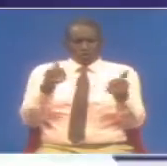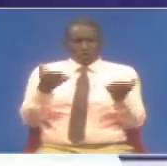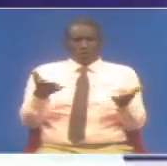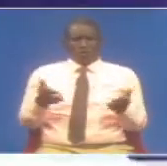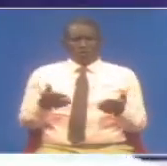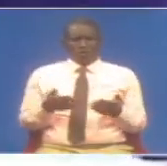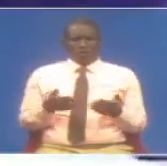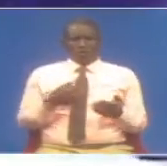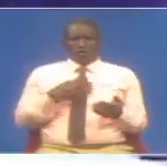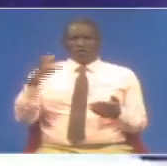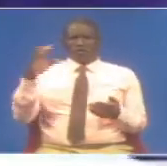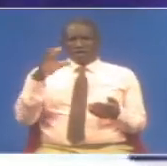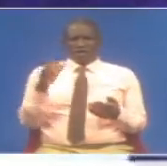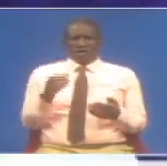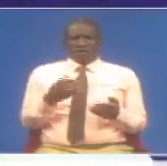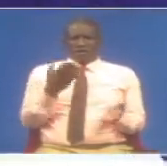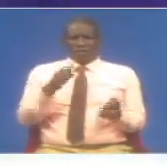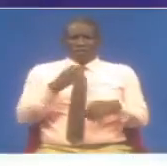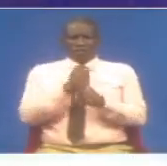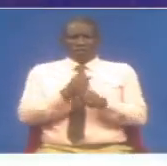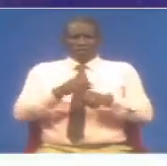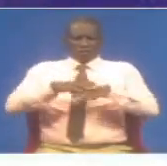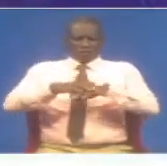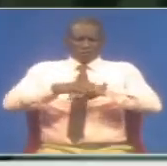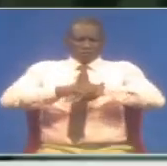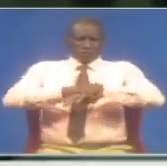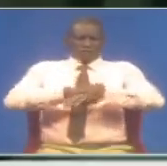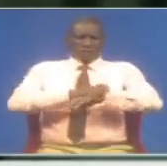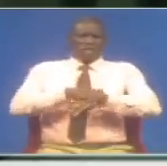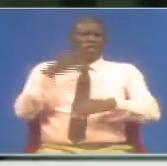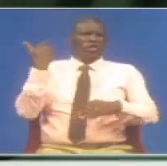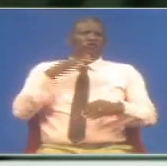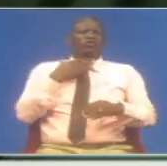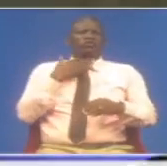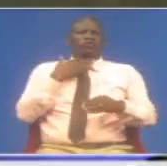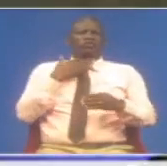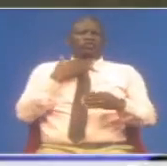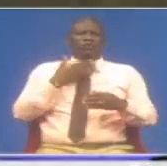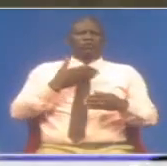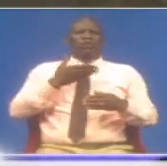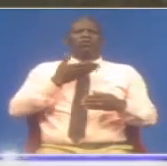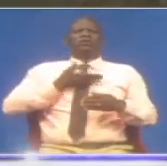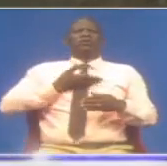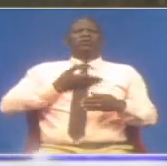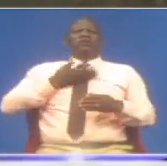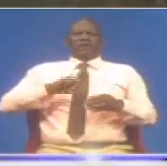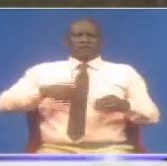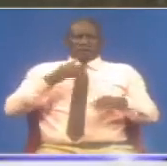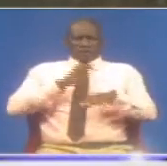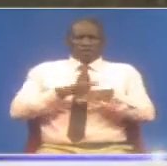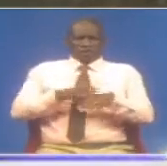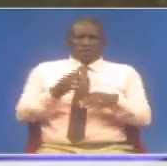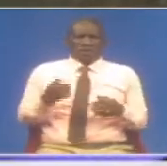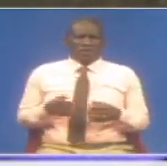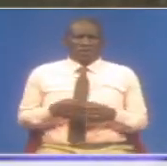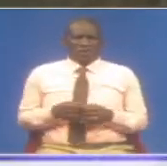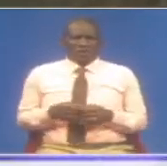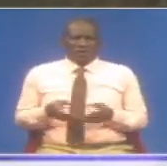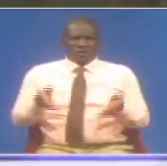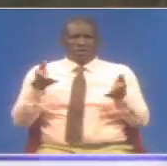client unaweza pingine umfanya massage, hataki umpitishe kwa kichwa. Nasikia fiti sana. At